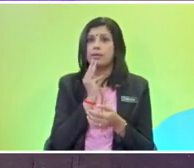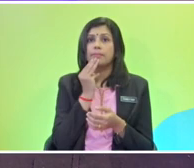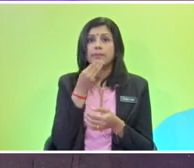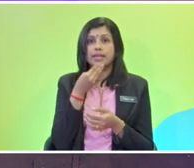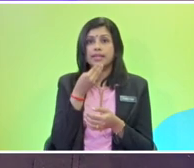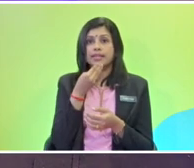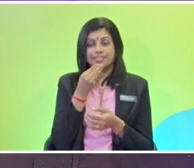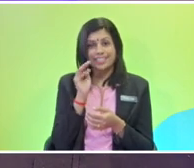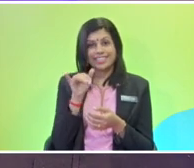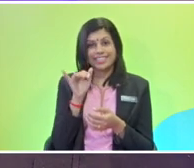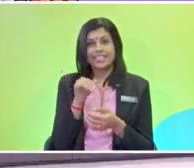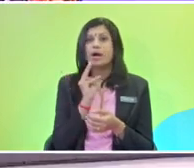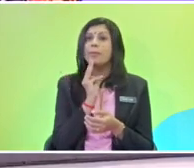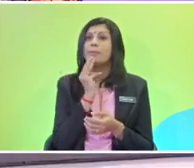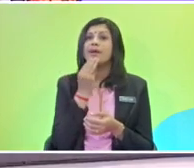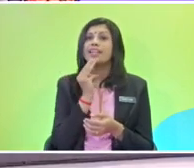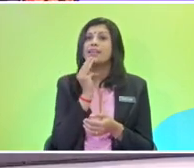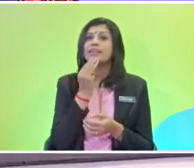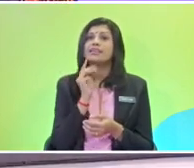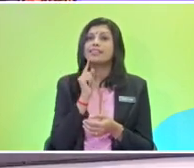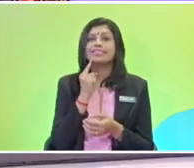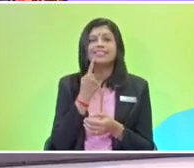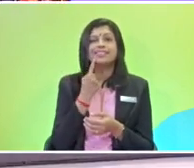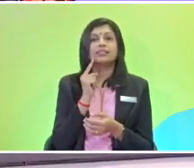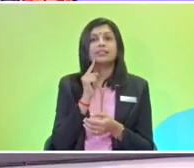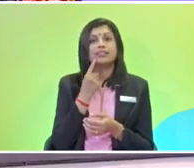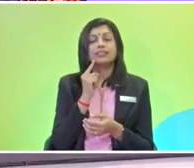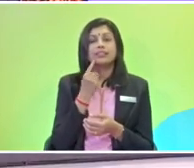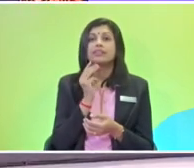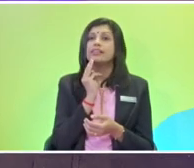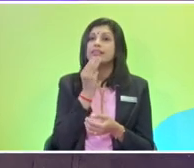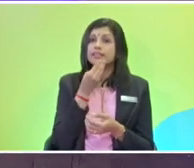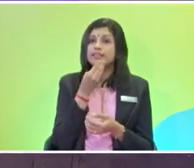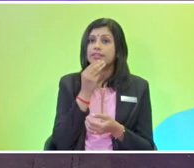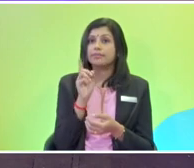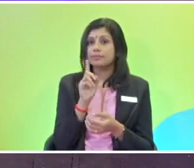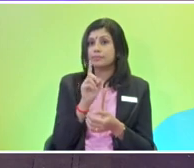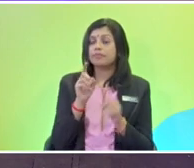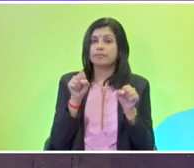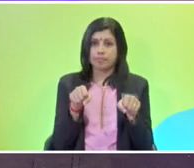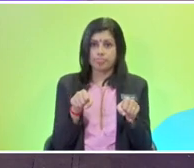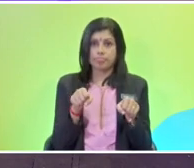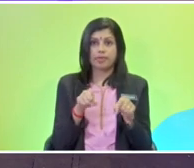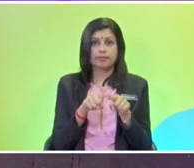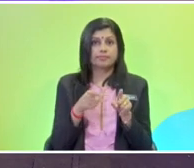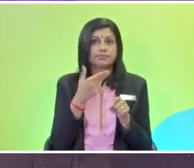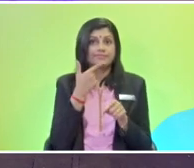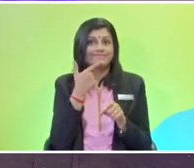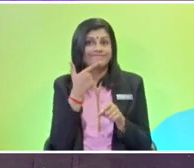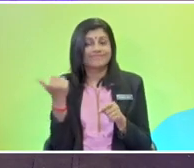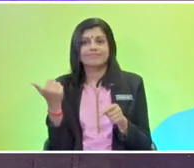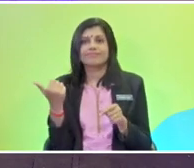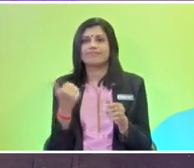dia ada rasa masam-masam manis. Tapi sedap tau. Ha. Okey. Yang besar